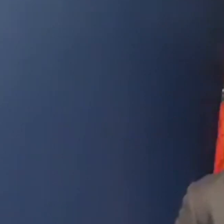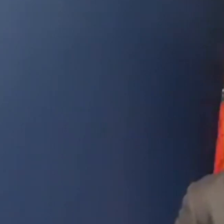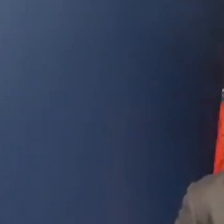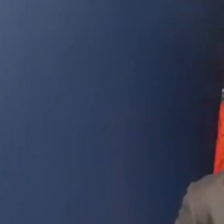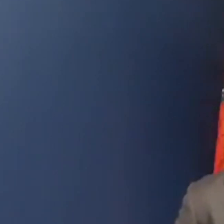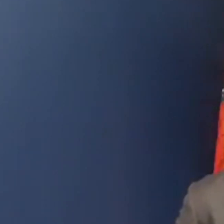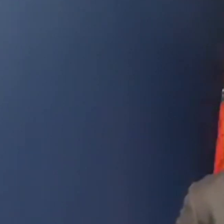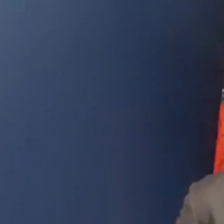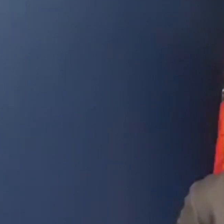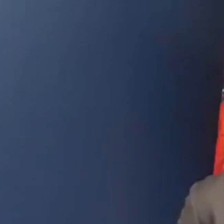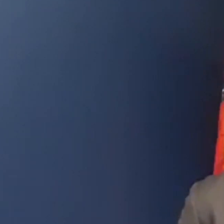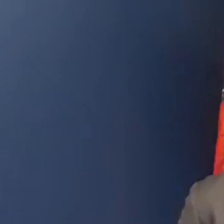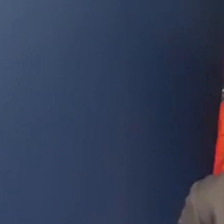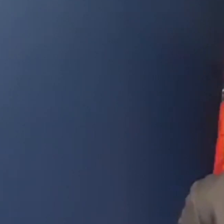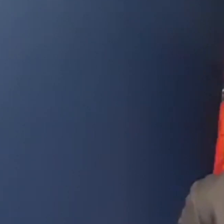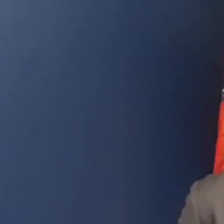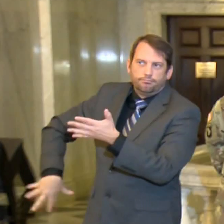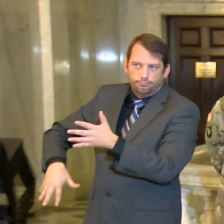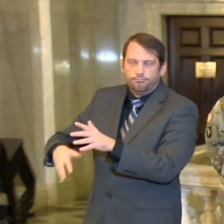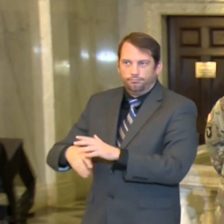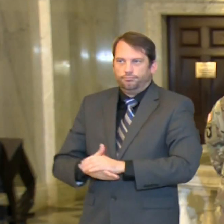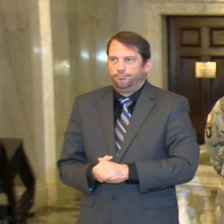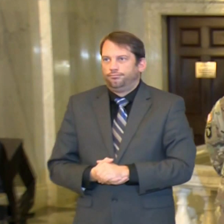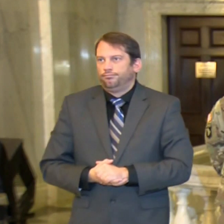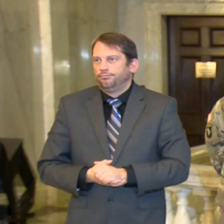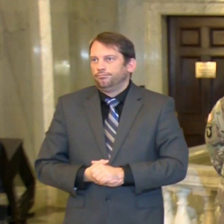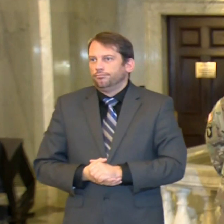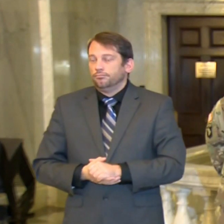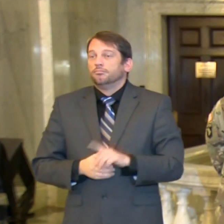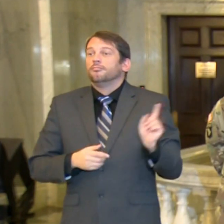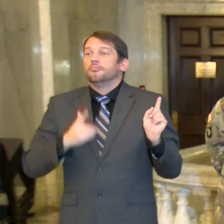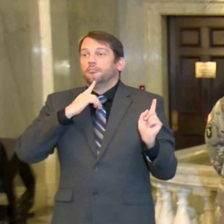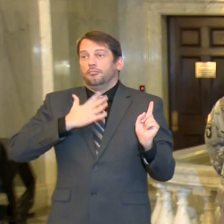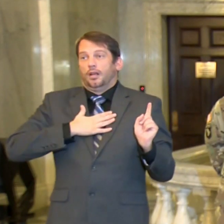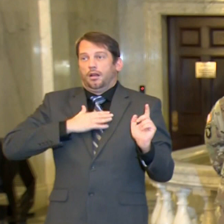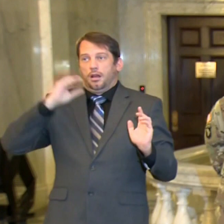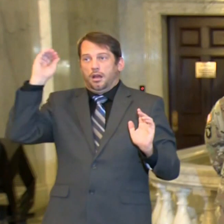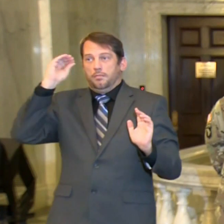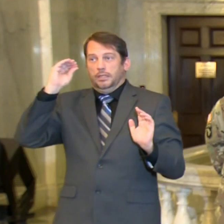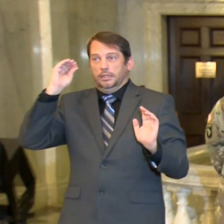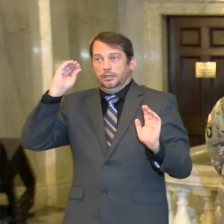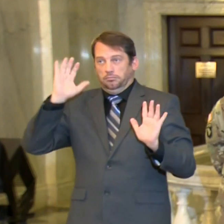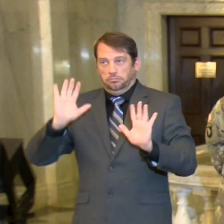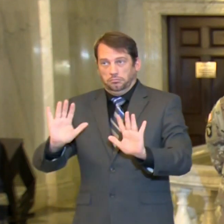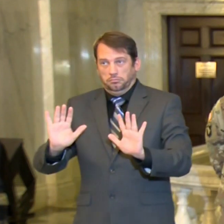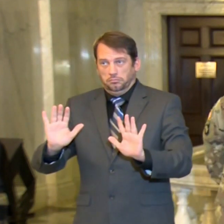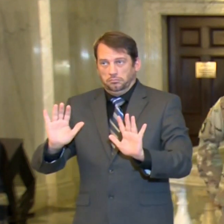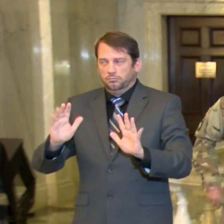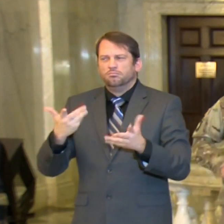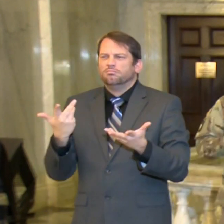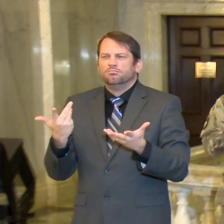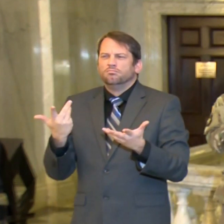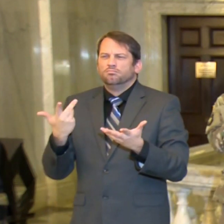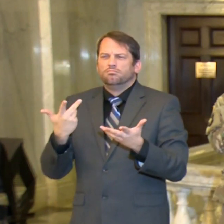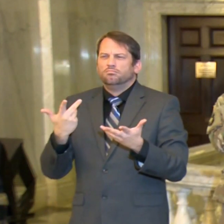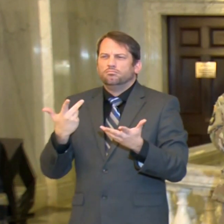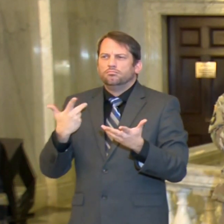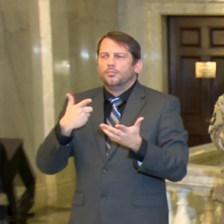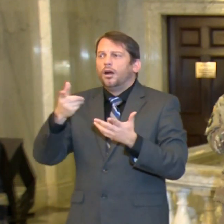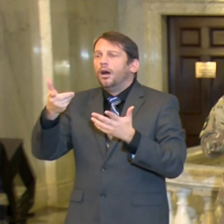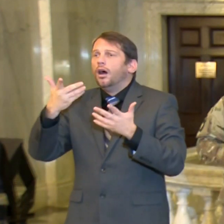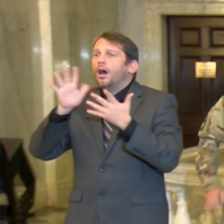대통령의 탄핵 주장이 터져 나왔습니다. I think there's no question that America would be better off